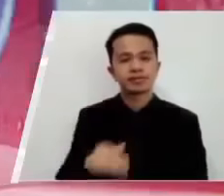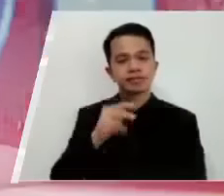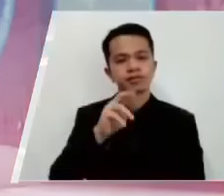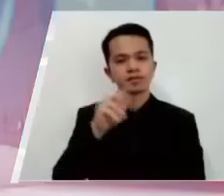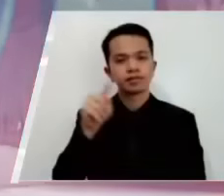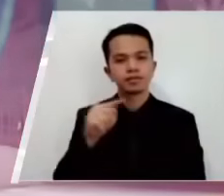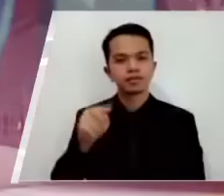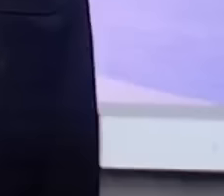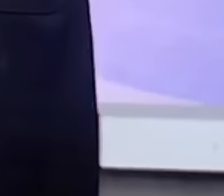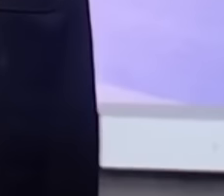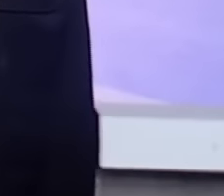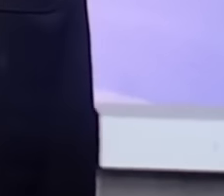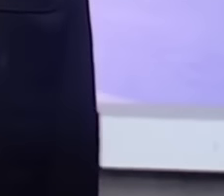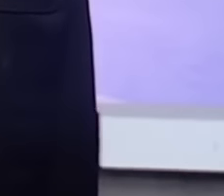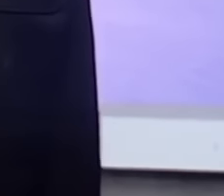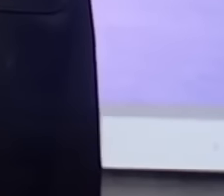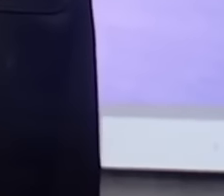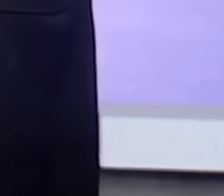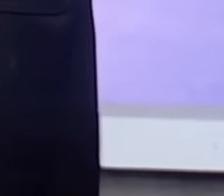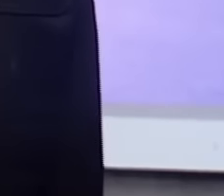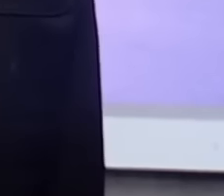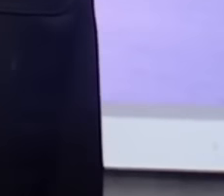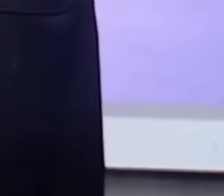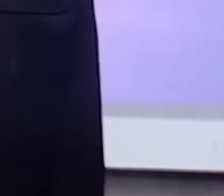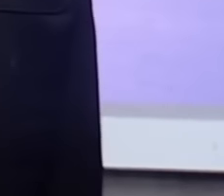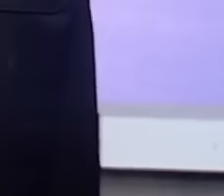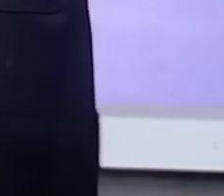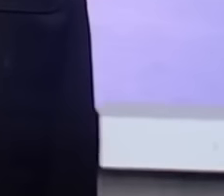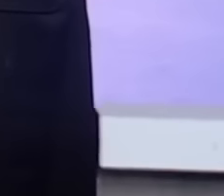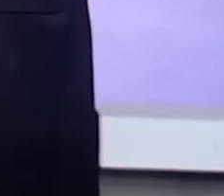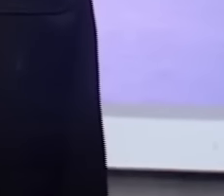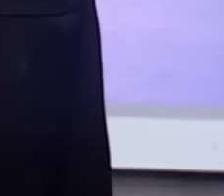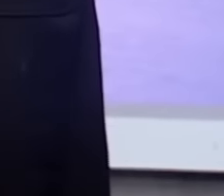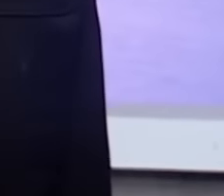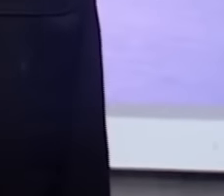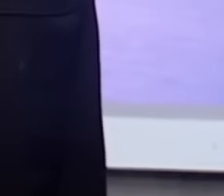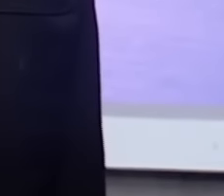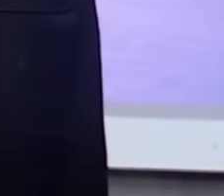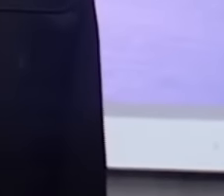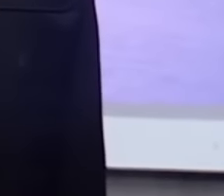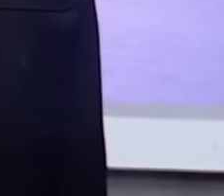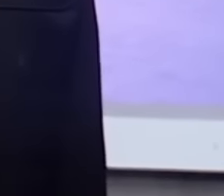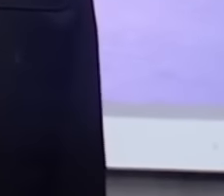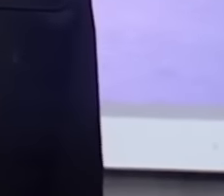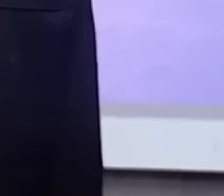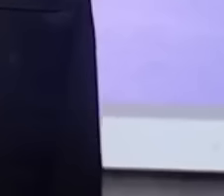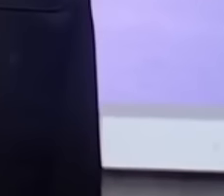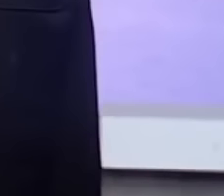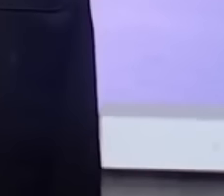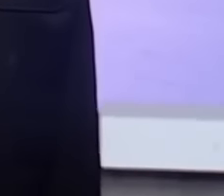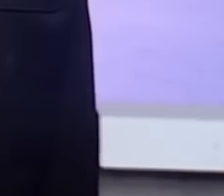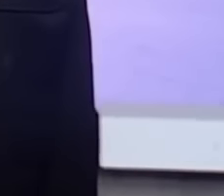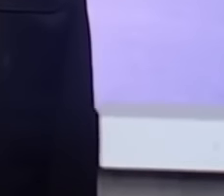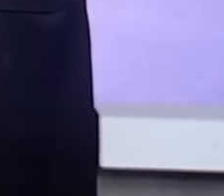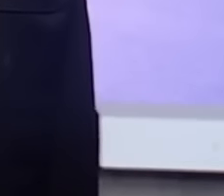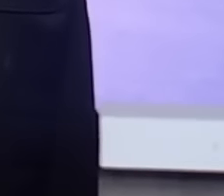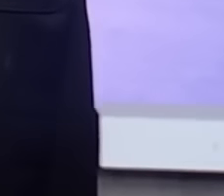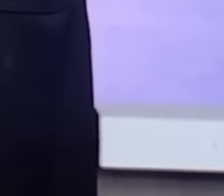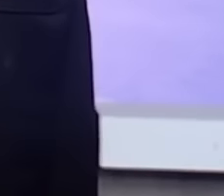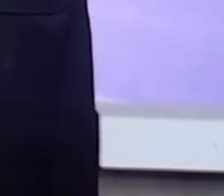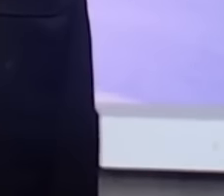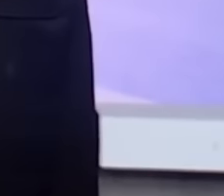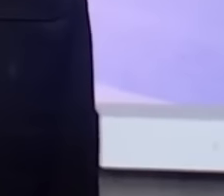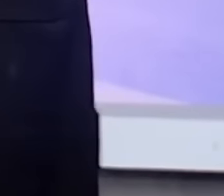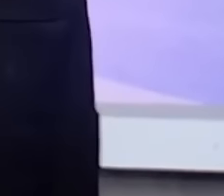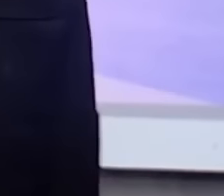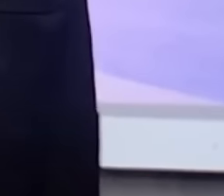saksi. Mga kapuso, sama-sama tayong maging saksi. Mag-subscribe sa GMA Integrated News sa YouTube at